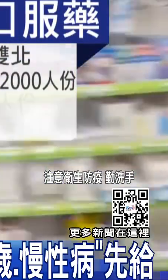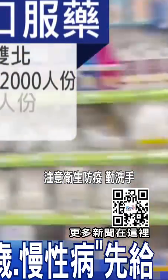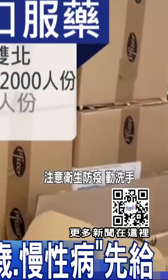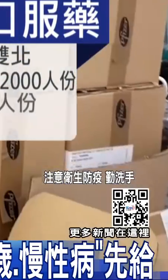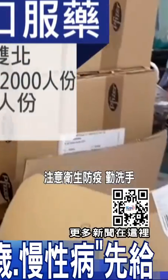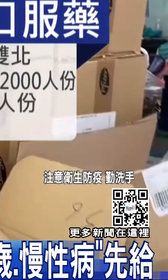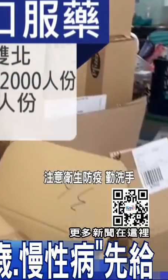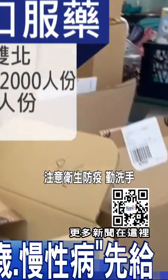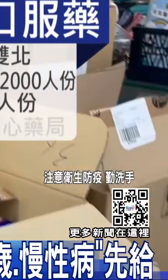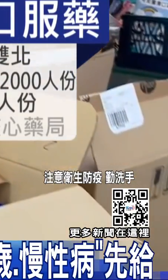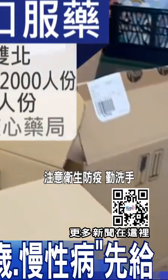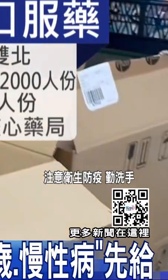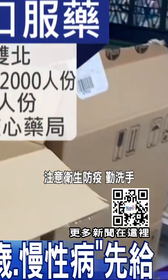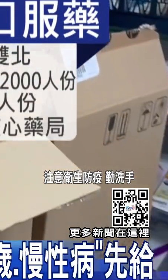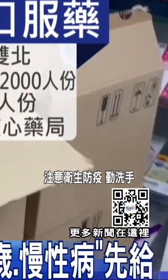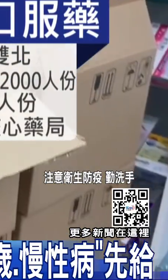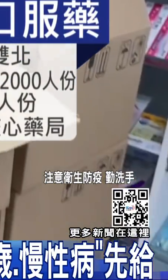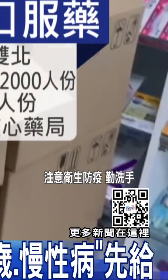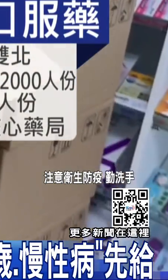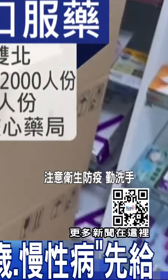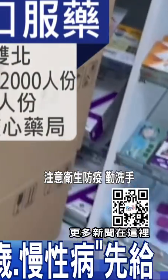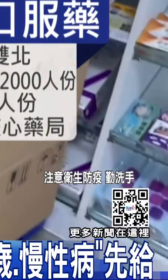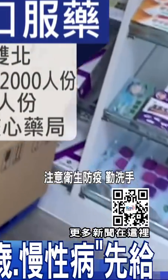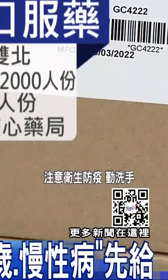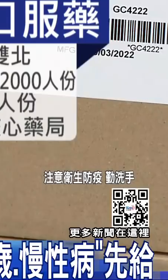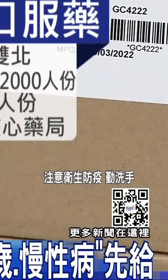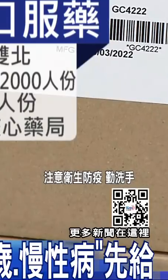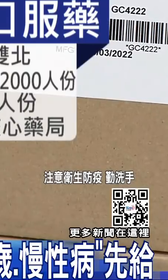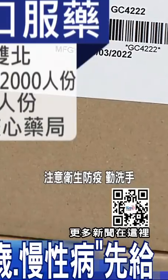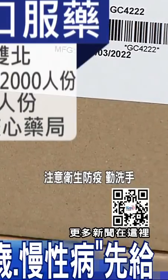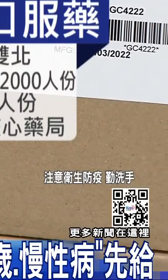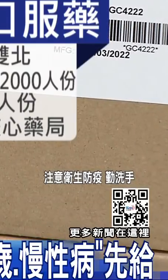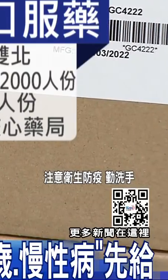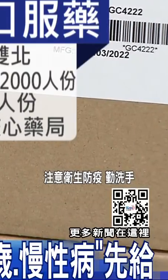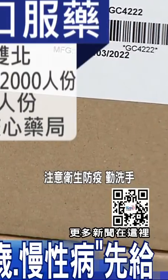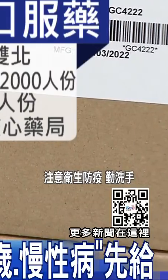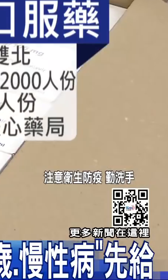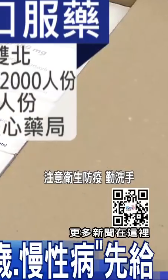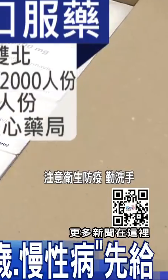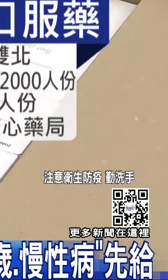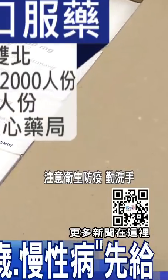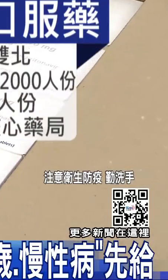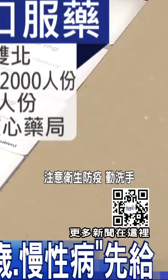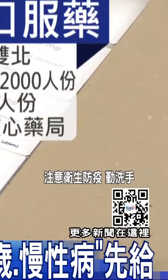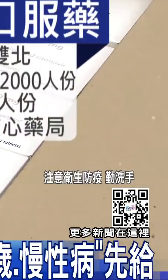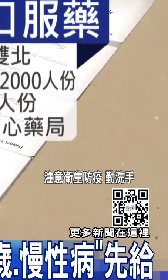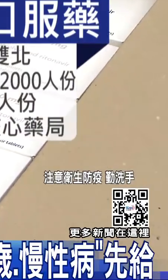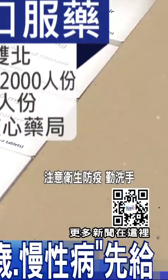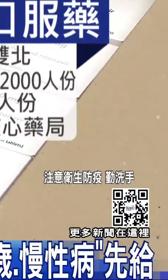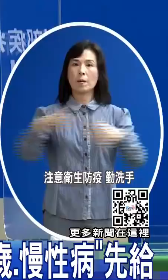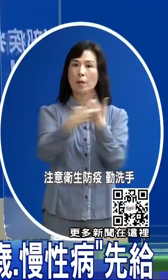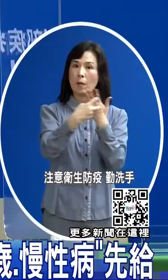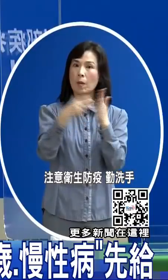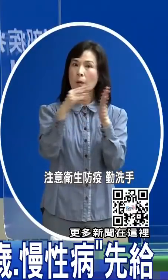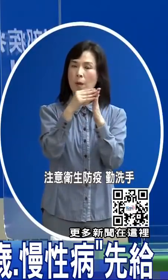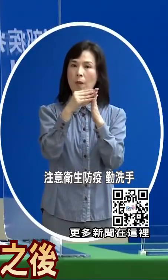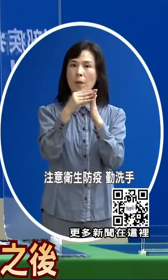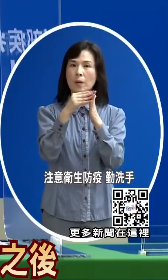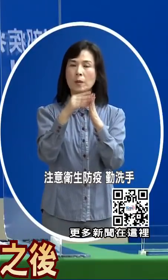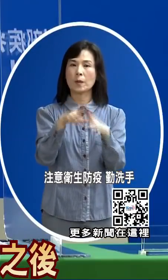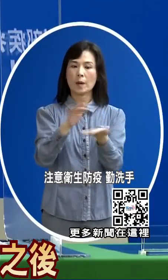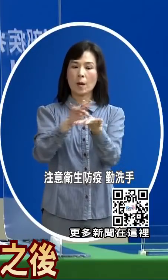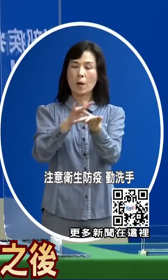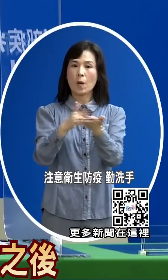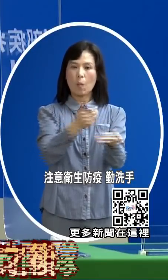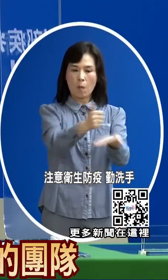两万人份会送到57家核心药局存放，其中12000人份已经配送到双北地区。 收到这个药